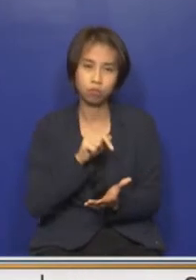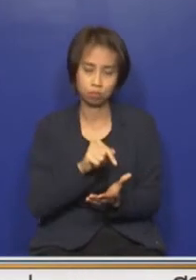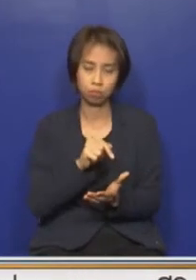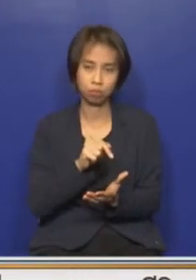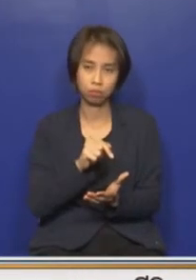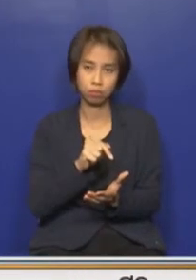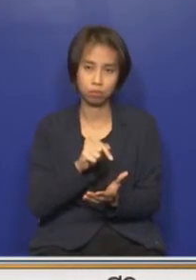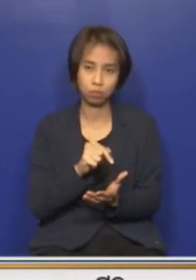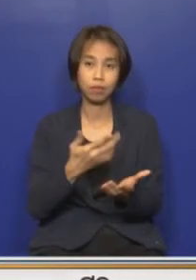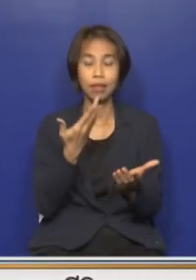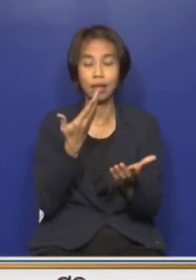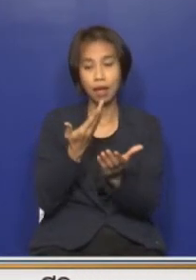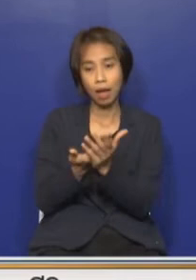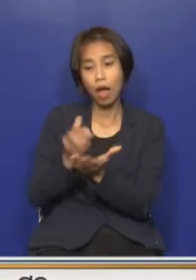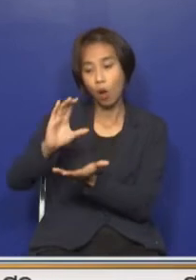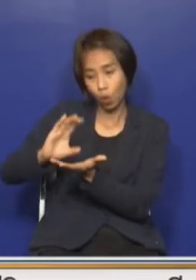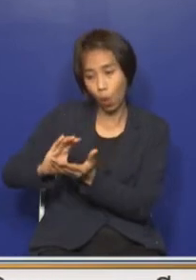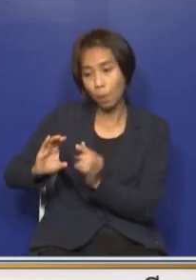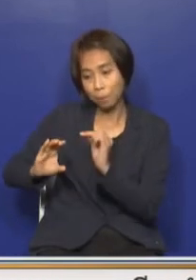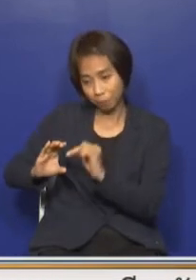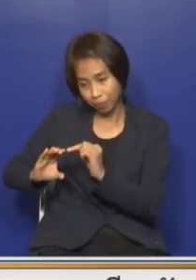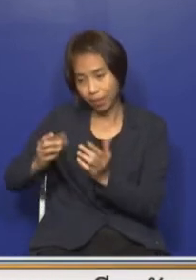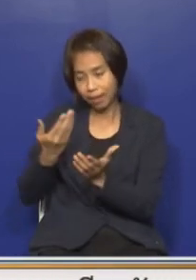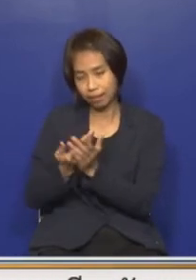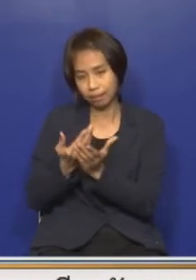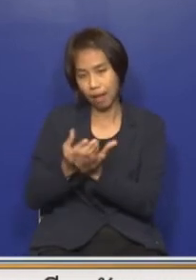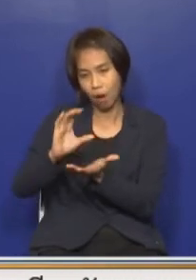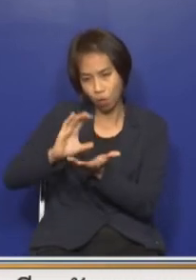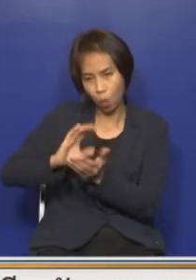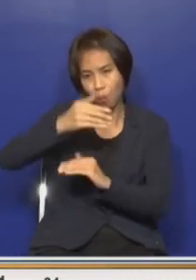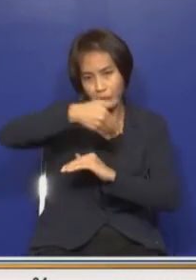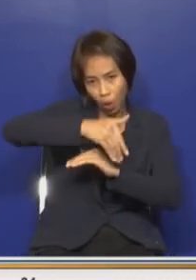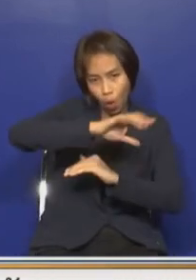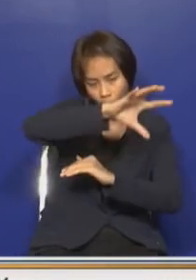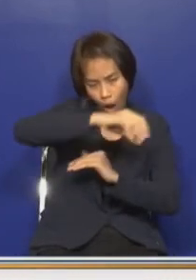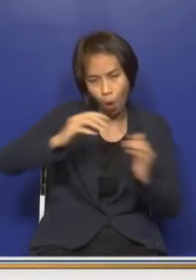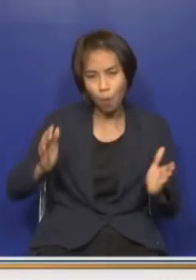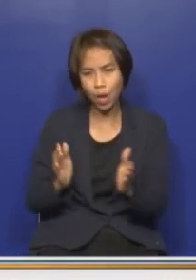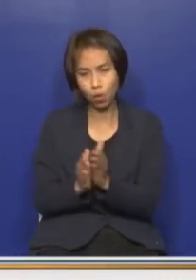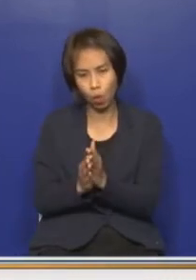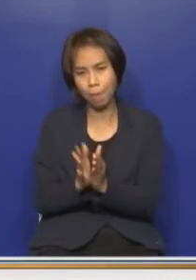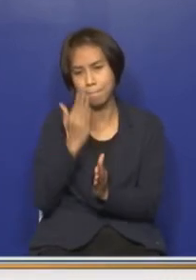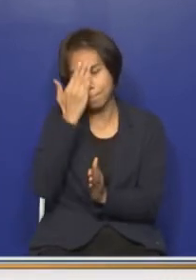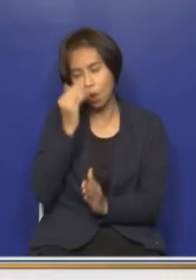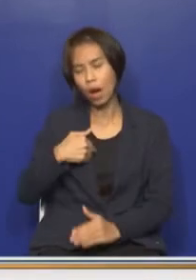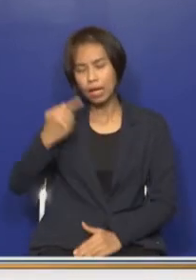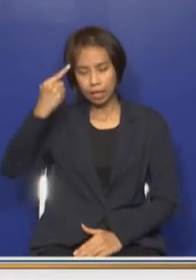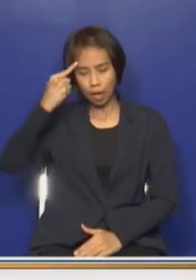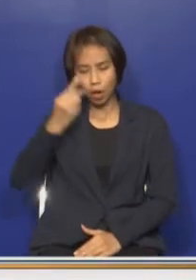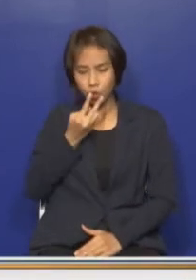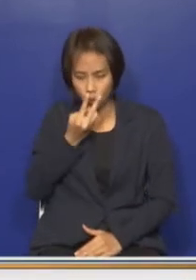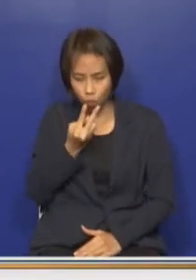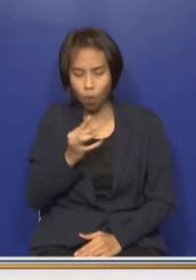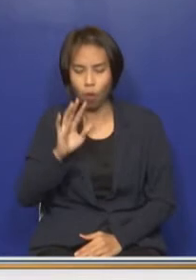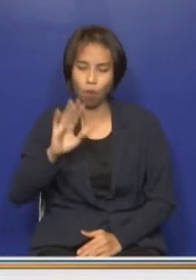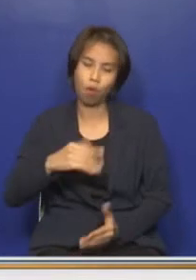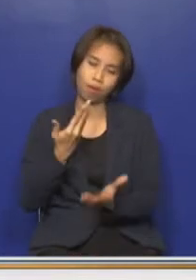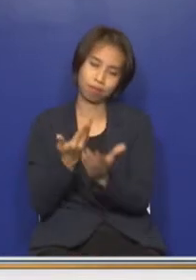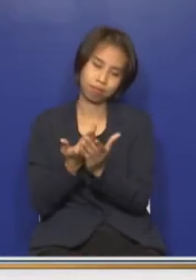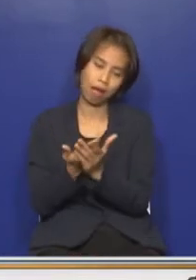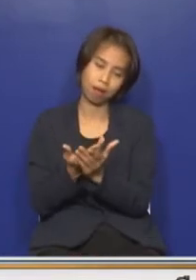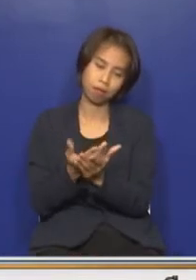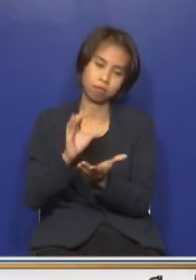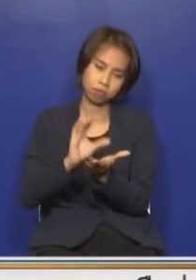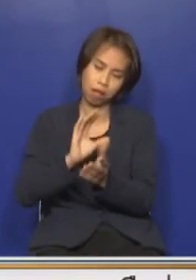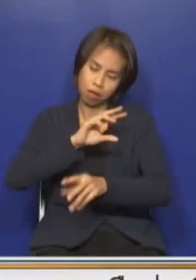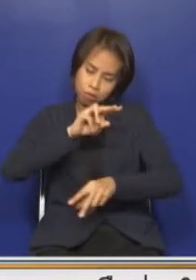มารวมกับเงินในงบประมาณเพื่อจะได้เห็นฐานะการคลังที่แท้จริงว่าเรามีการ